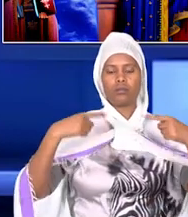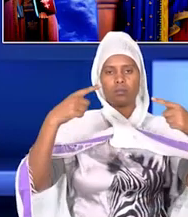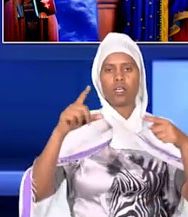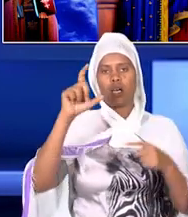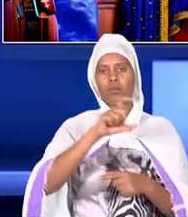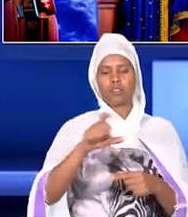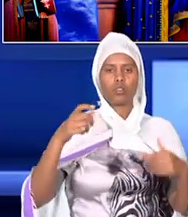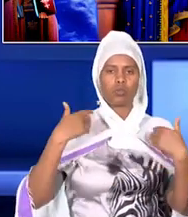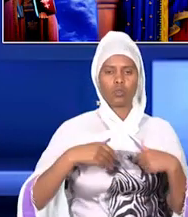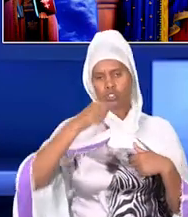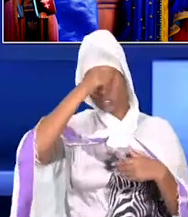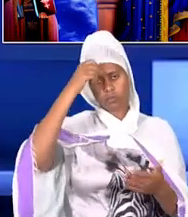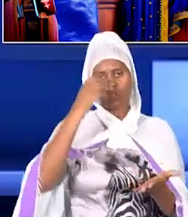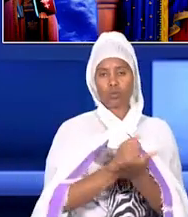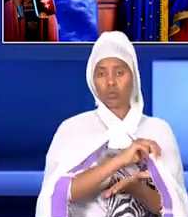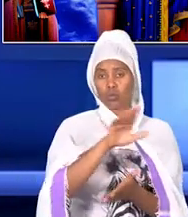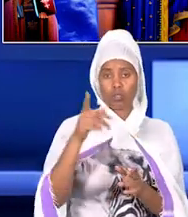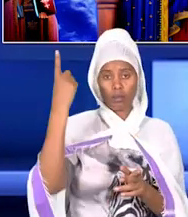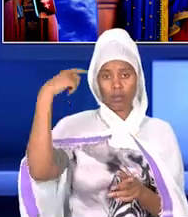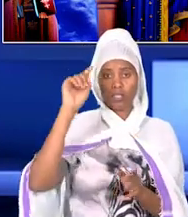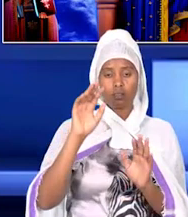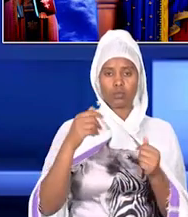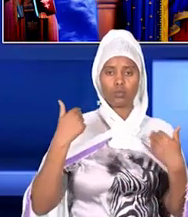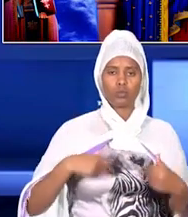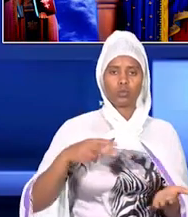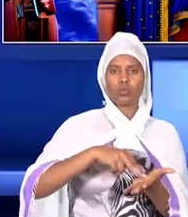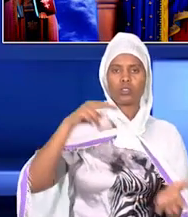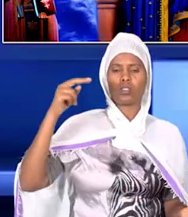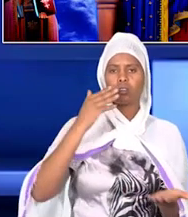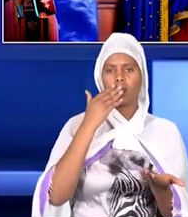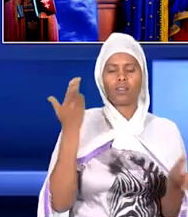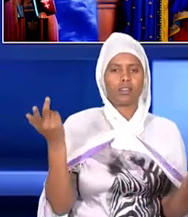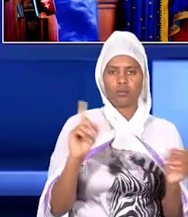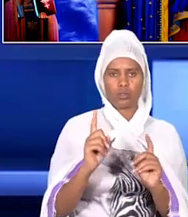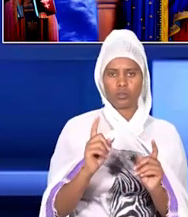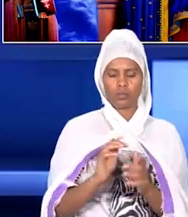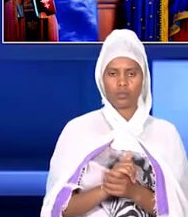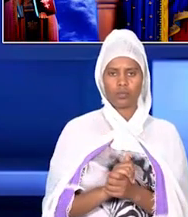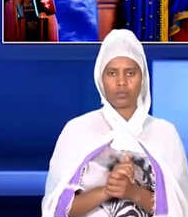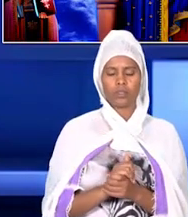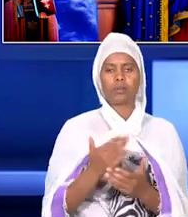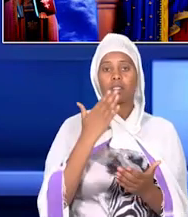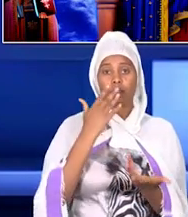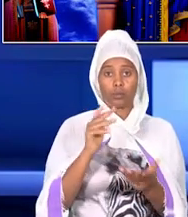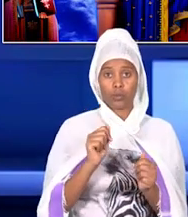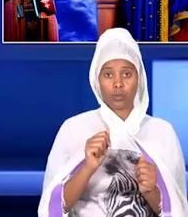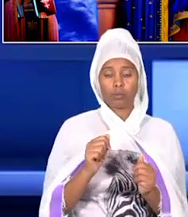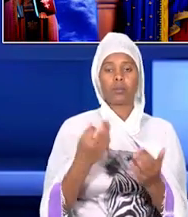مسبخو عم مسكال مسكالو مكرا مقبالو مماتو متسقو معراقو ازو كلو انتاعد